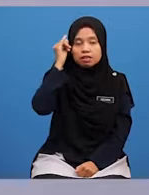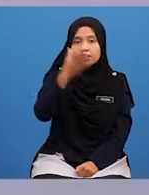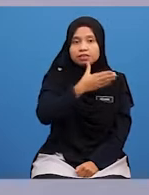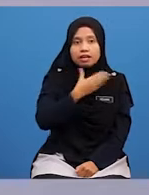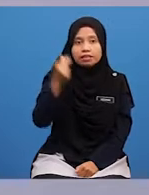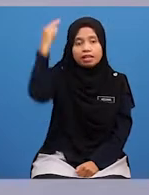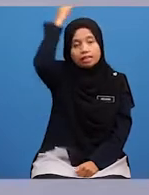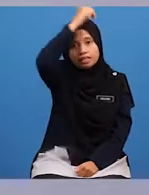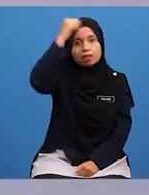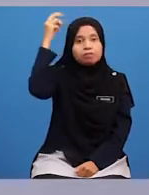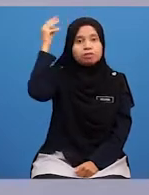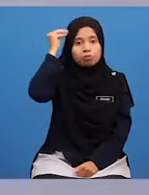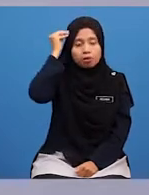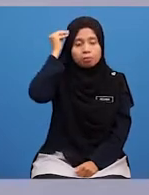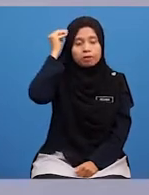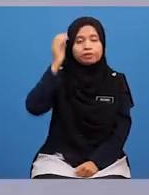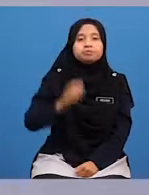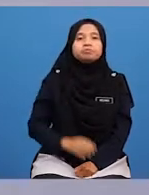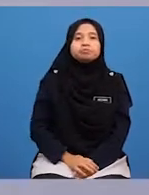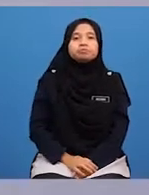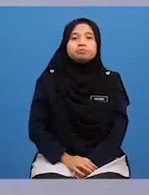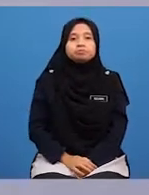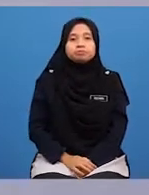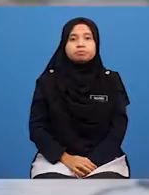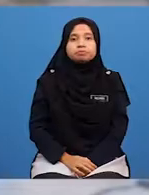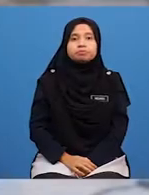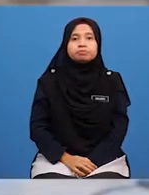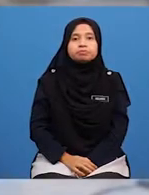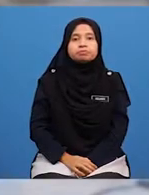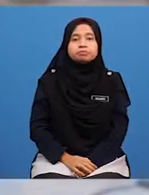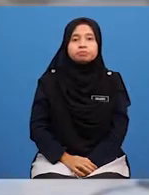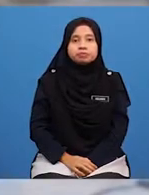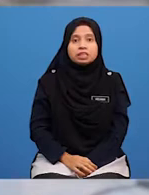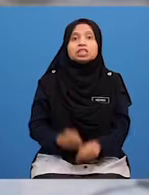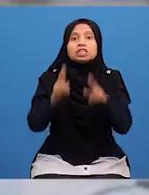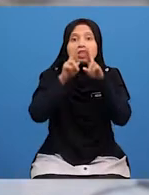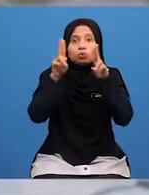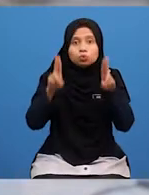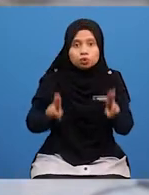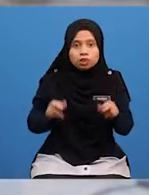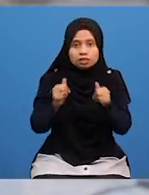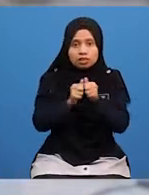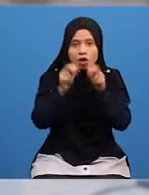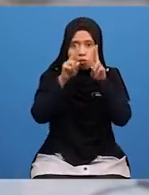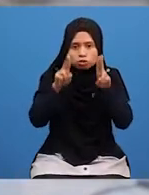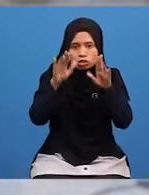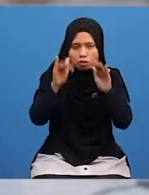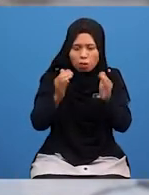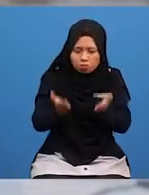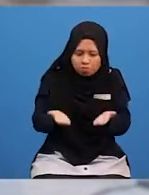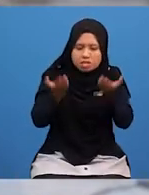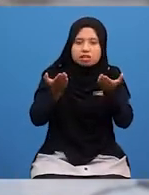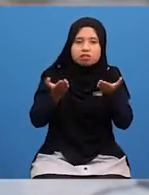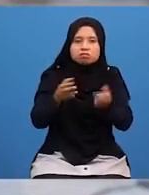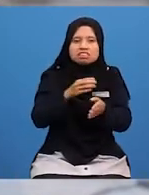salam dan Nabi Muhammad sallallahu alaihi wasallam. Nabi-nabi ini diuji dengan ujian yang berat